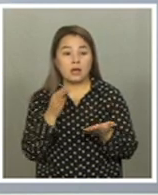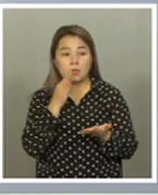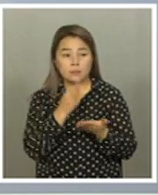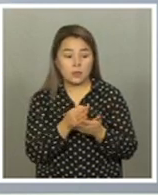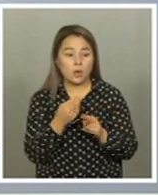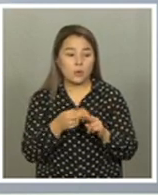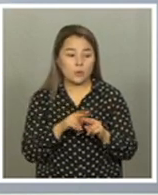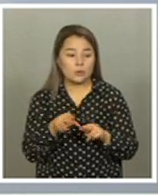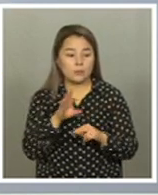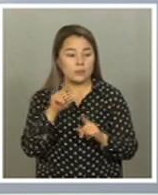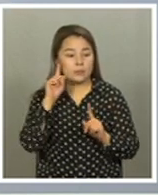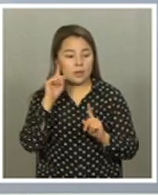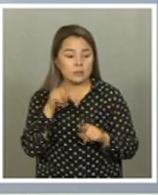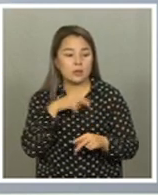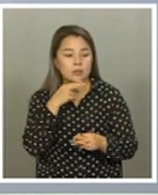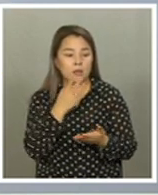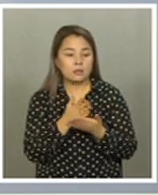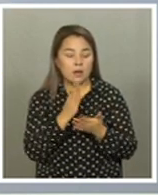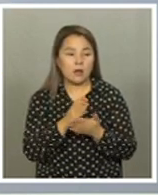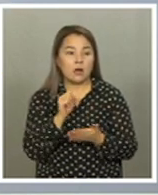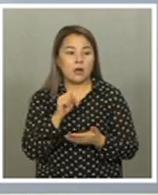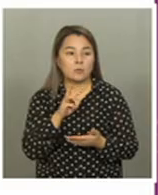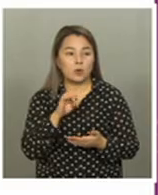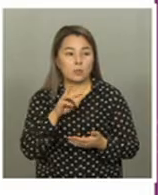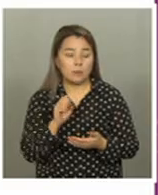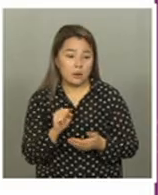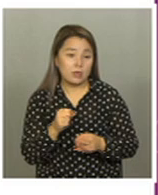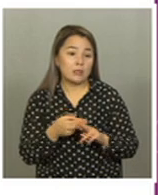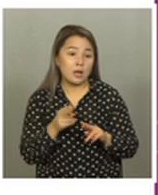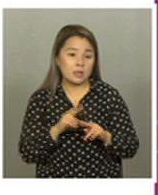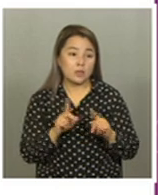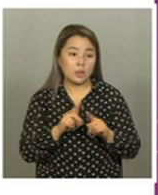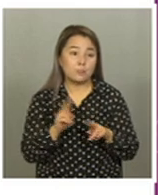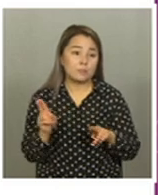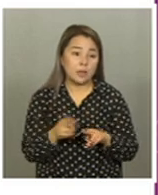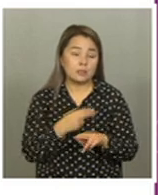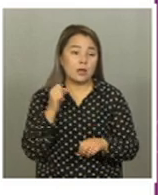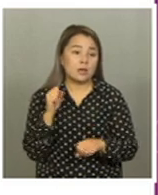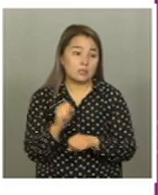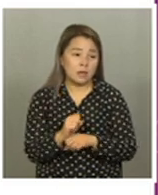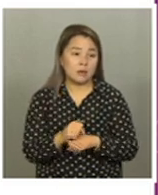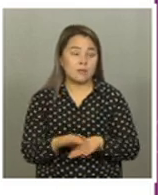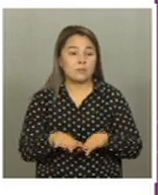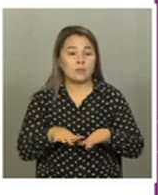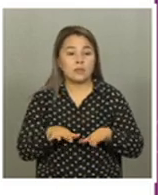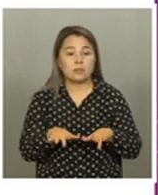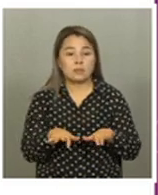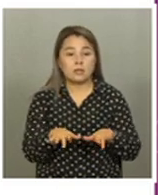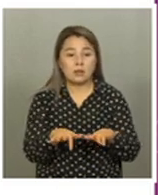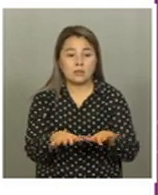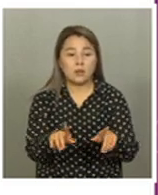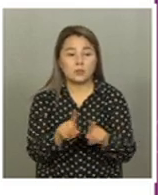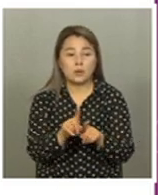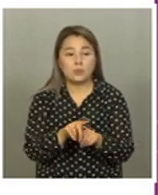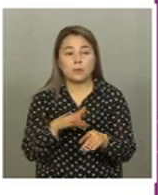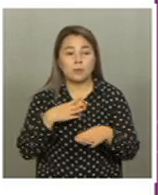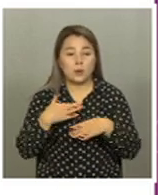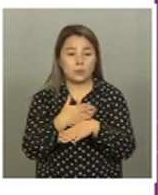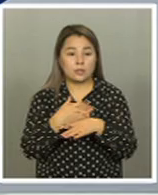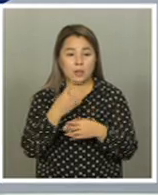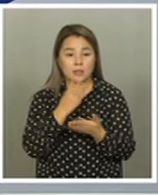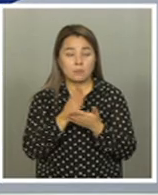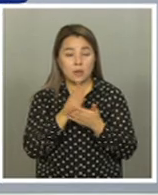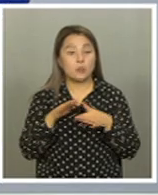өздеріңіз көріп отырғандай амеба өздіксіз, яғни жалған аяқтары арқылы қозғалады. Міне сол